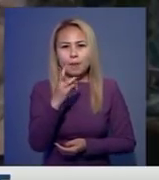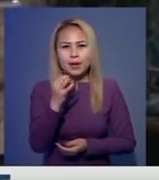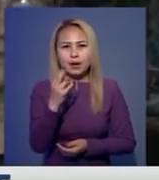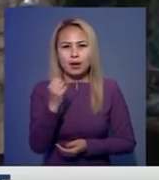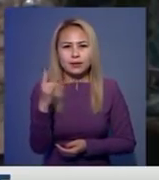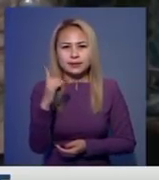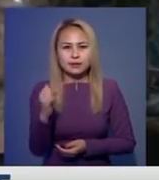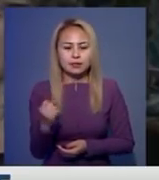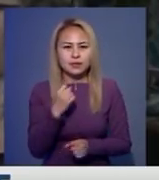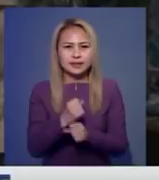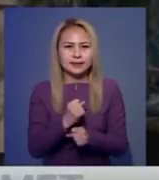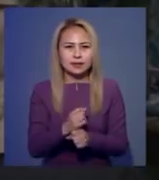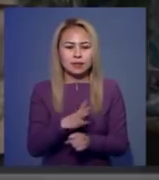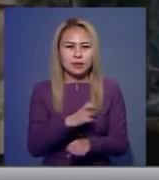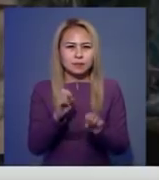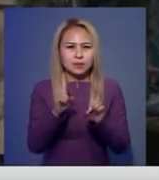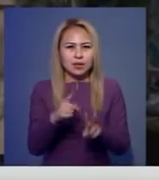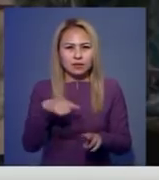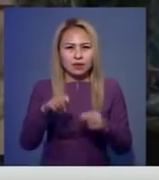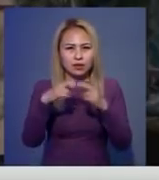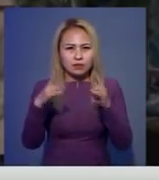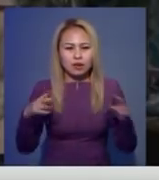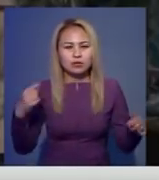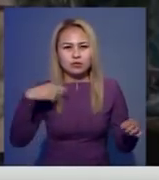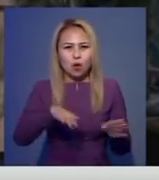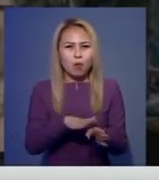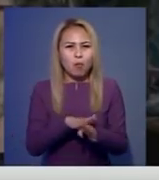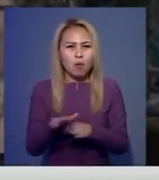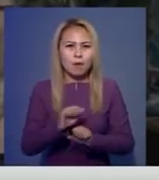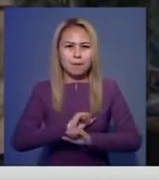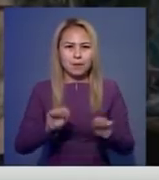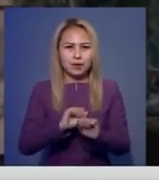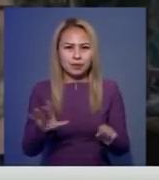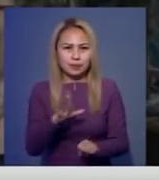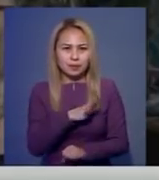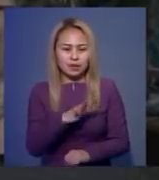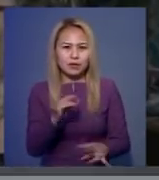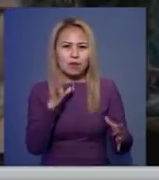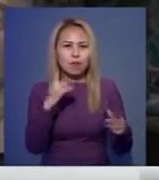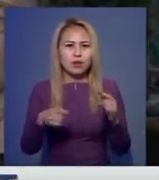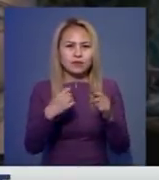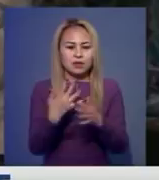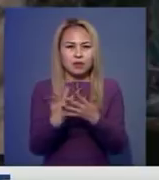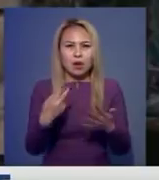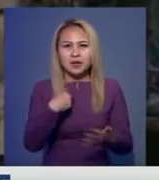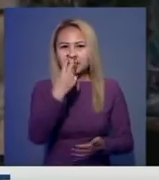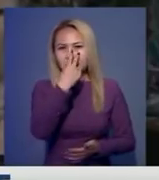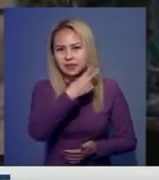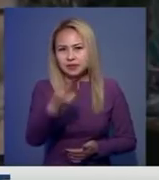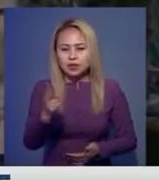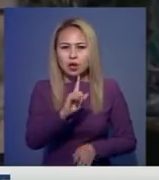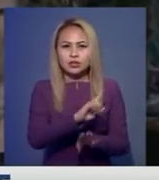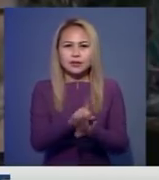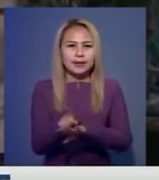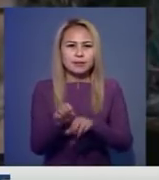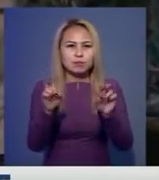діңкеміз құрды. Біз кірген бір ғимараттың іші жарылғыш заттарға толы екен. Пулеметке шынжырлап байланған камикадзені көрдік. Ол танк